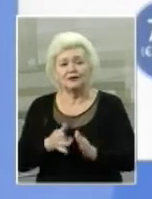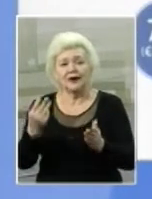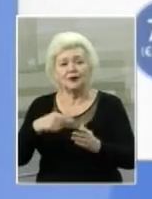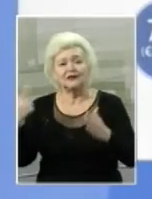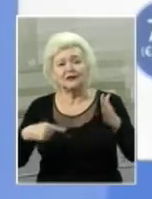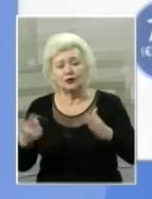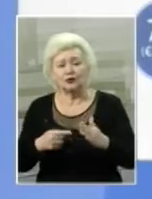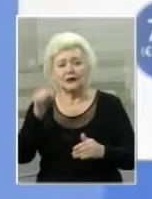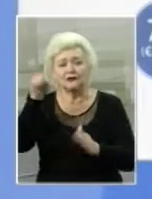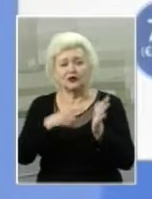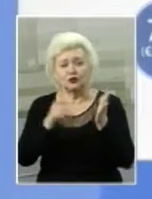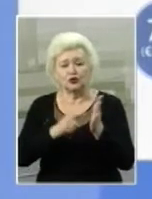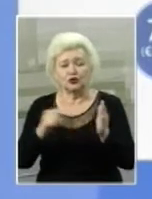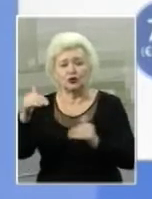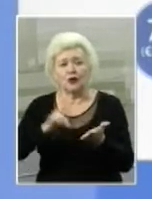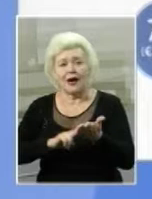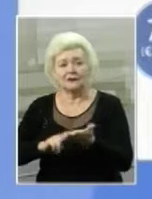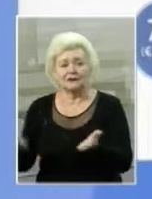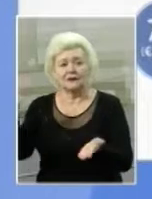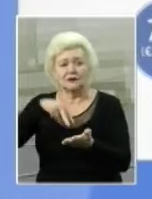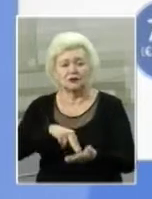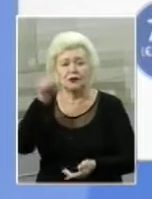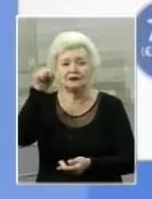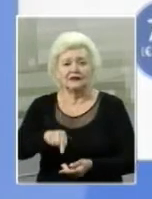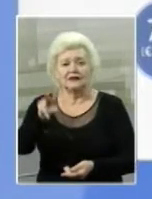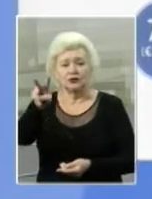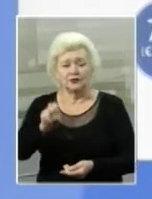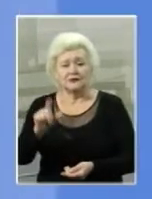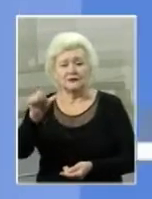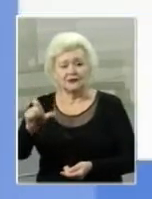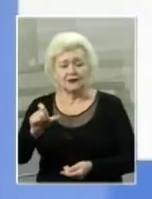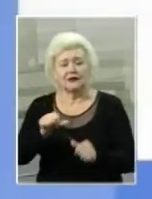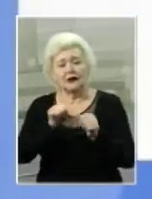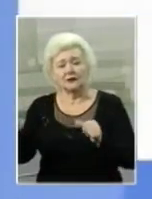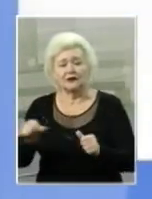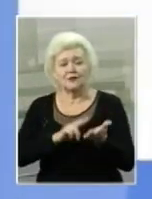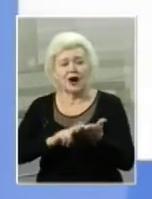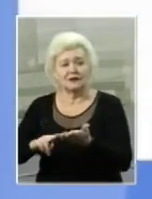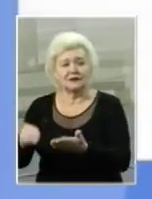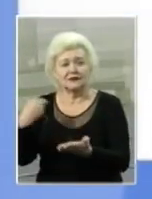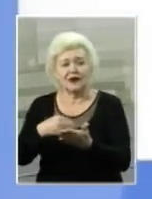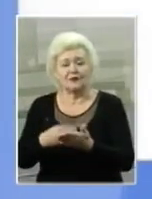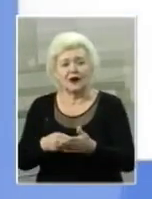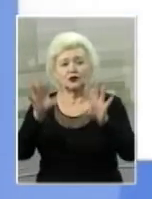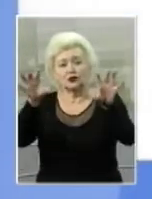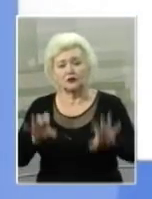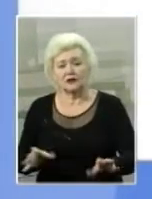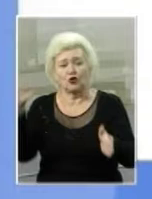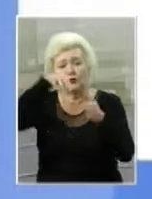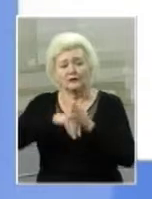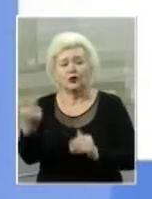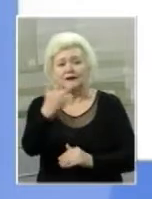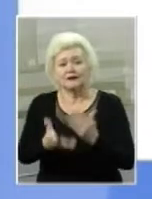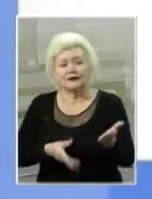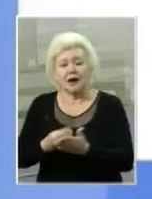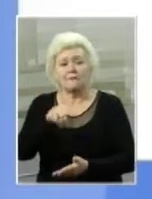1600 кубічних сантиметрів акциз становитиме 1200 євро. Крім акцизу, акцизу у вартість розмитнення входить іще три